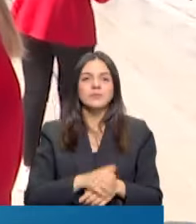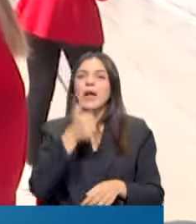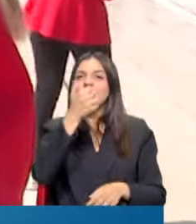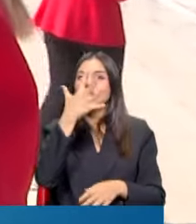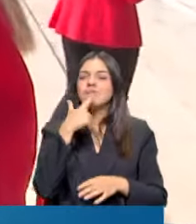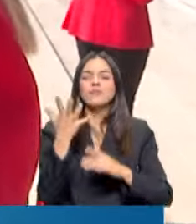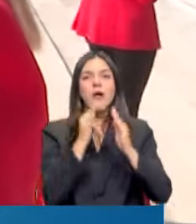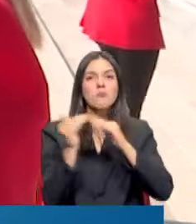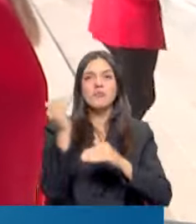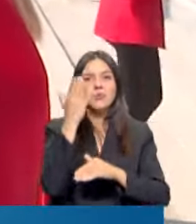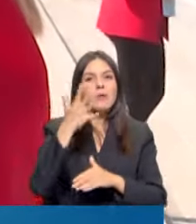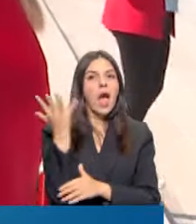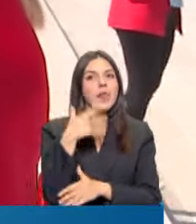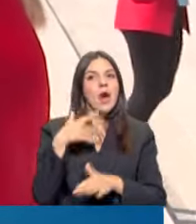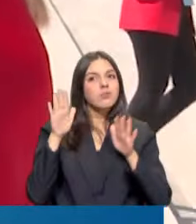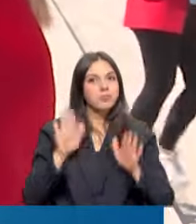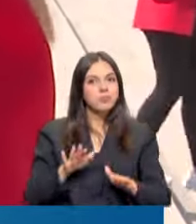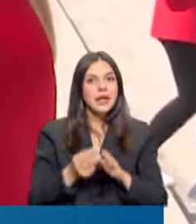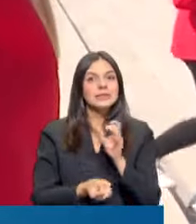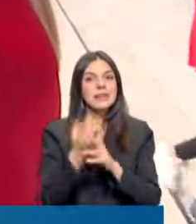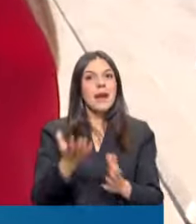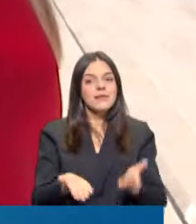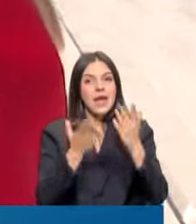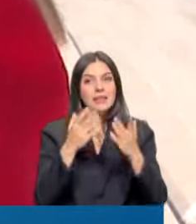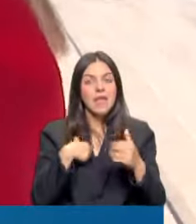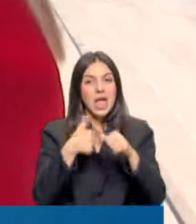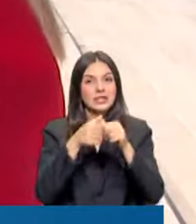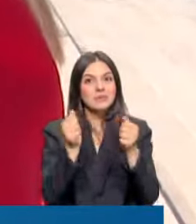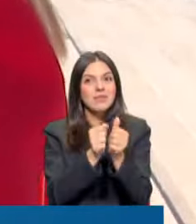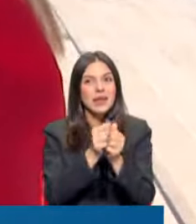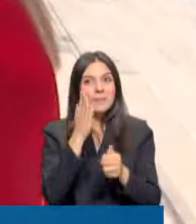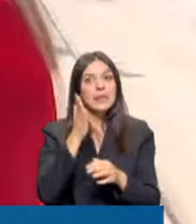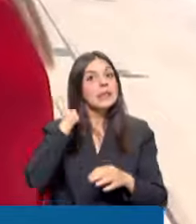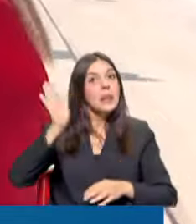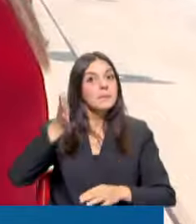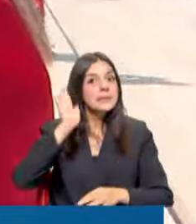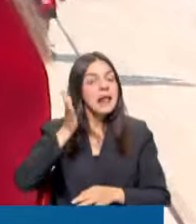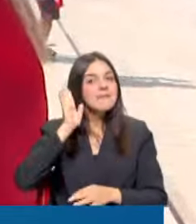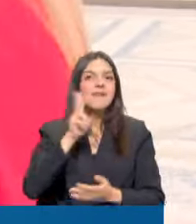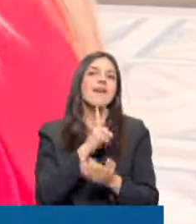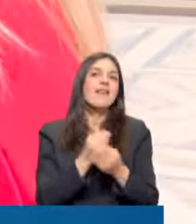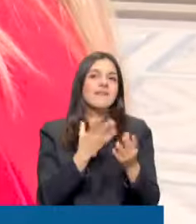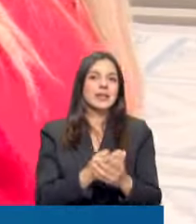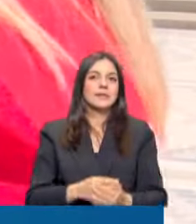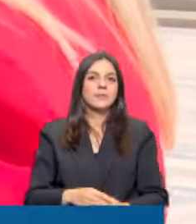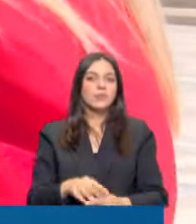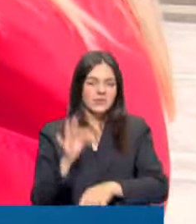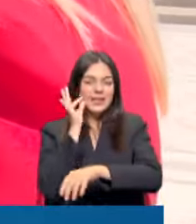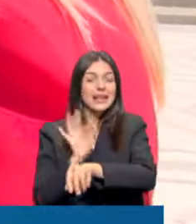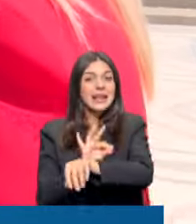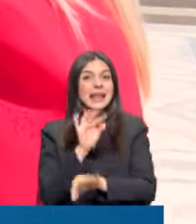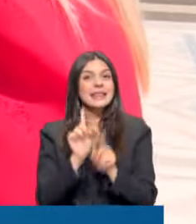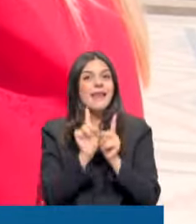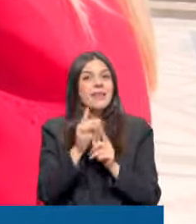yaşını geçtim. Hala buradayız. Sabah kalktık beraber eşimle. Gidelim, gidelim, gidelim. Tüylerimiz diken diken